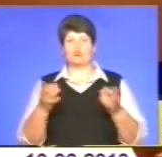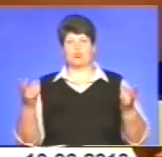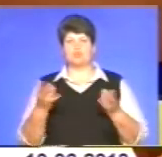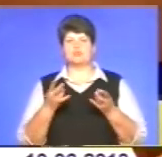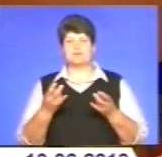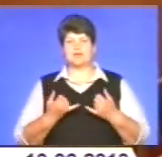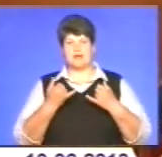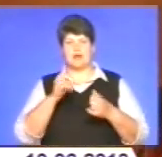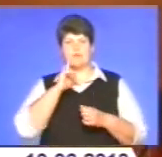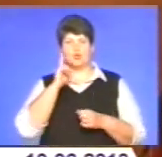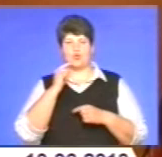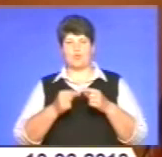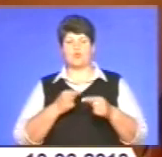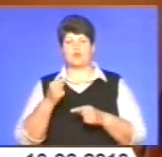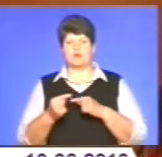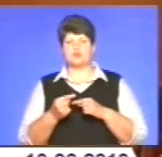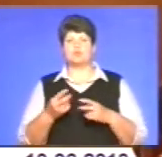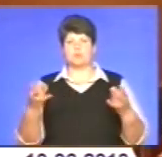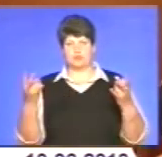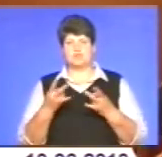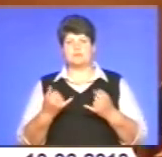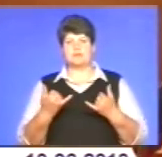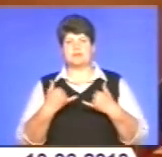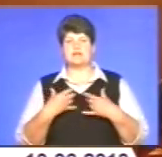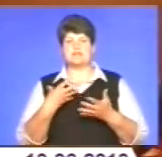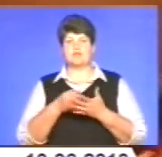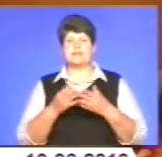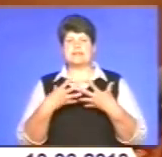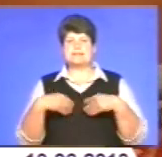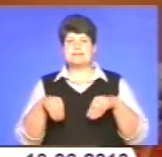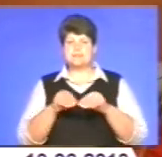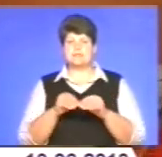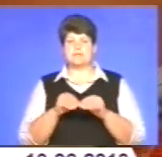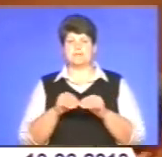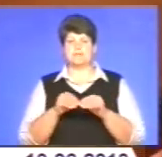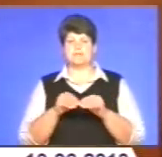для молодого покоління, що ми потрібні для своєї сім'ї, ми потрібні для